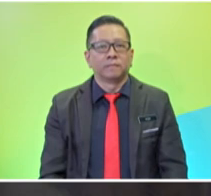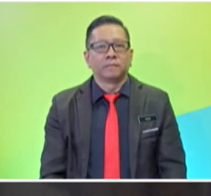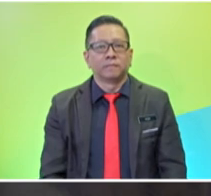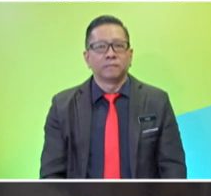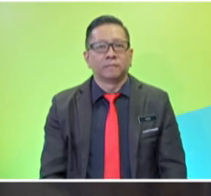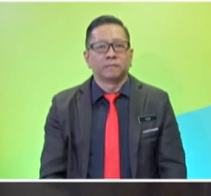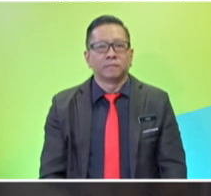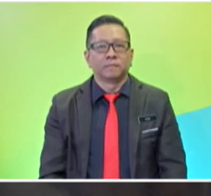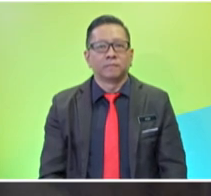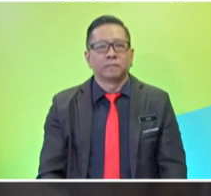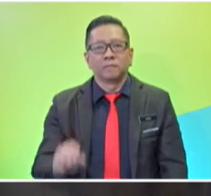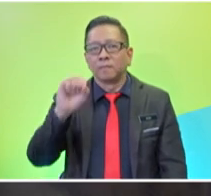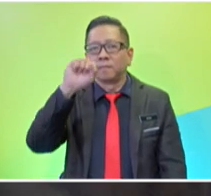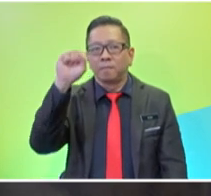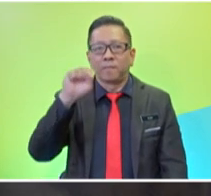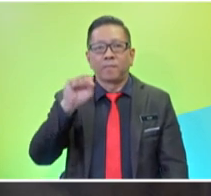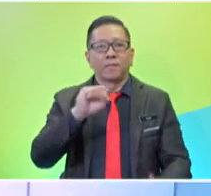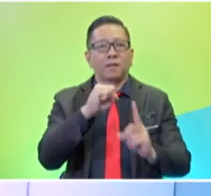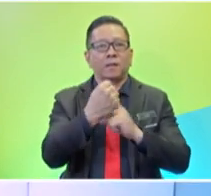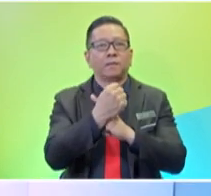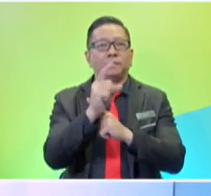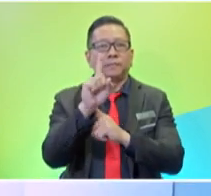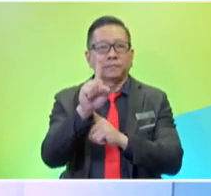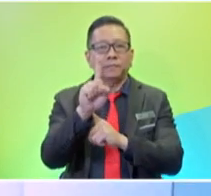ini soal lain situasi untuk pertama